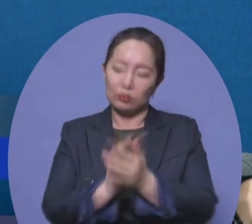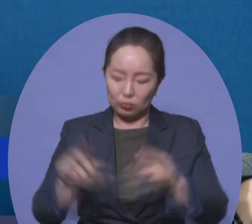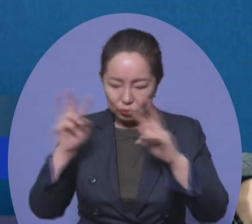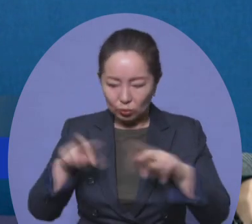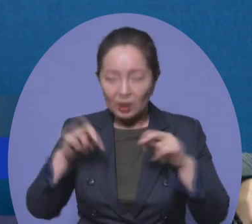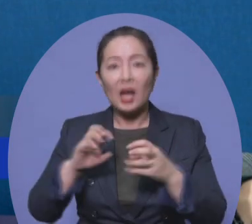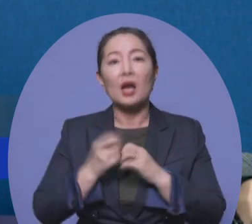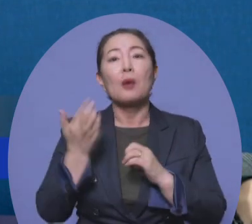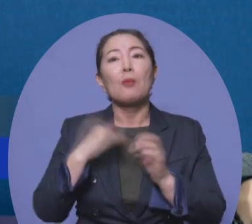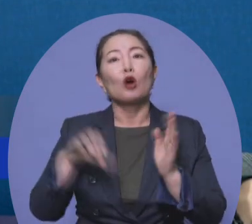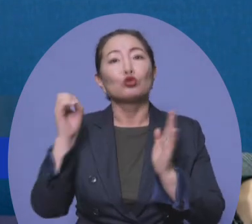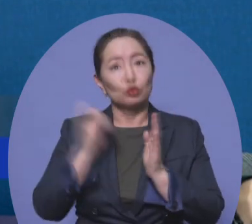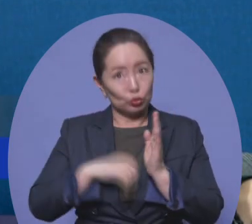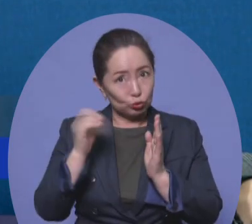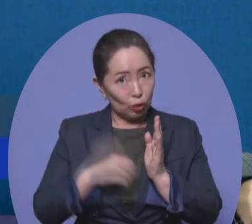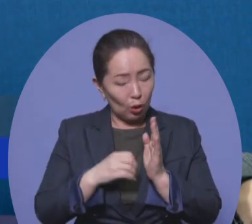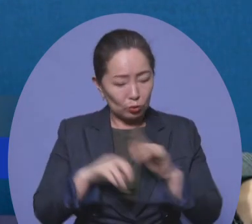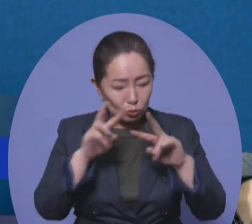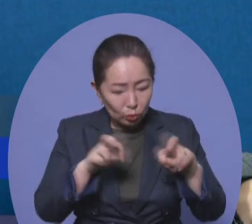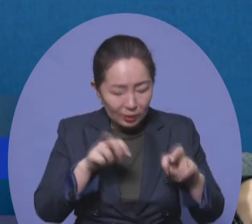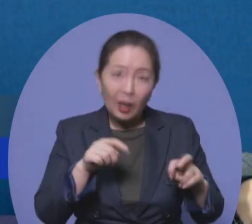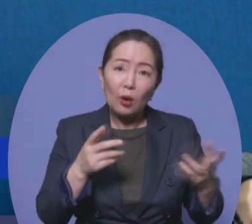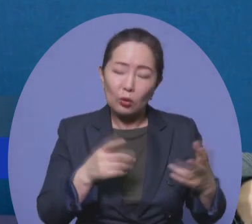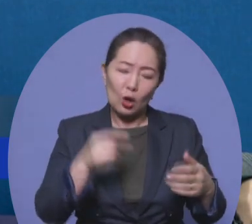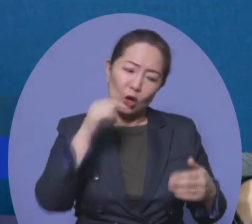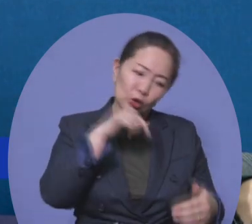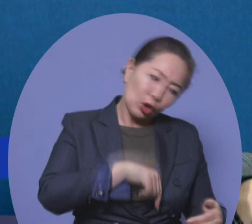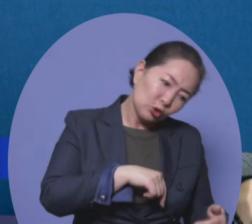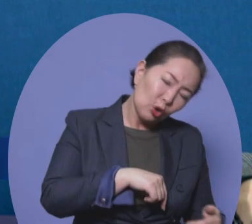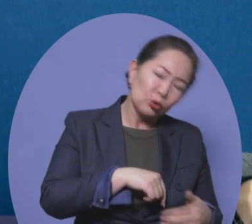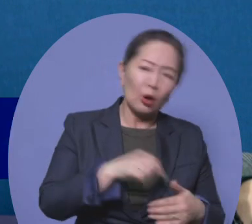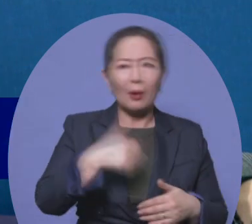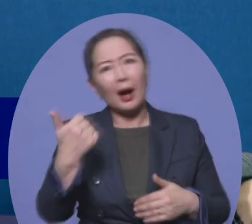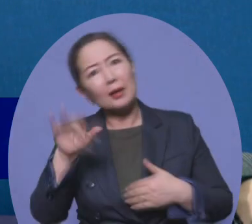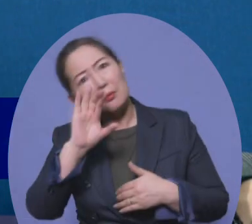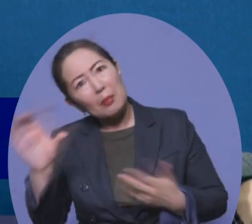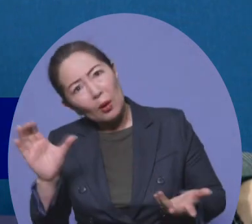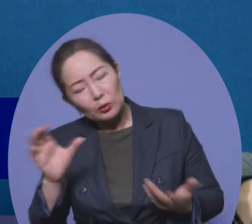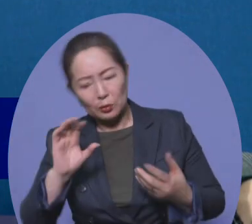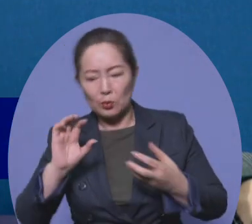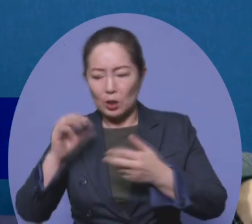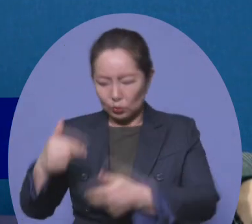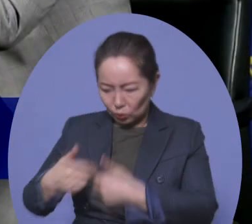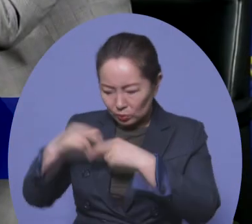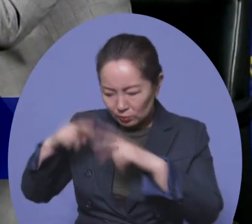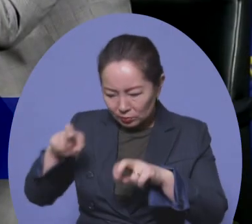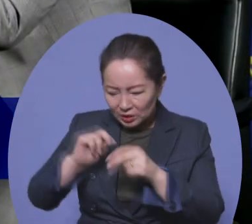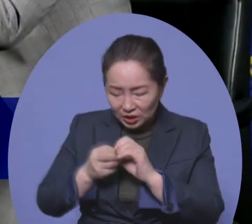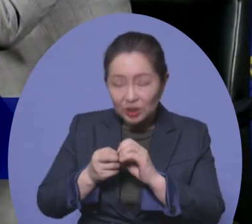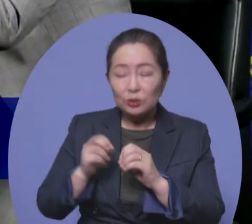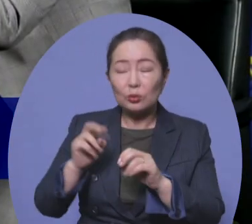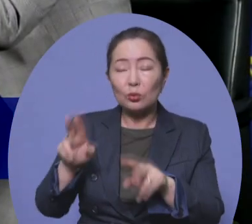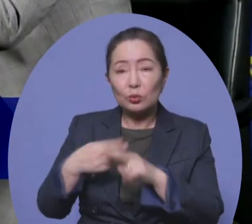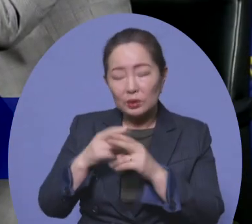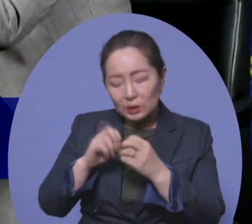судалгаа хийх хэрэгтэй. За тэгээд тэр судалгааг дотооддооч бай, хөндлөнгийн байгууллагаарч бай, хийлгэжөөж тэр дундаас